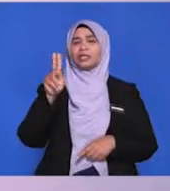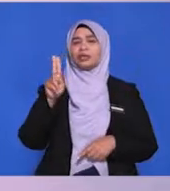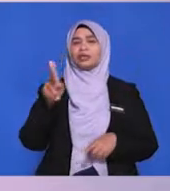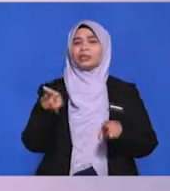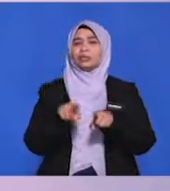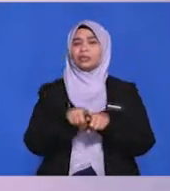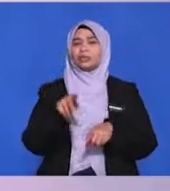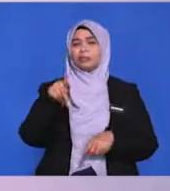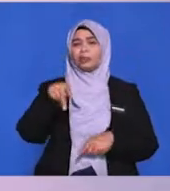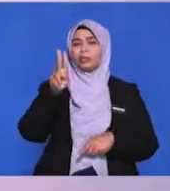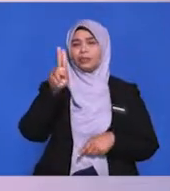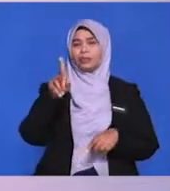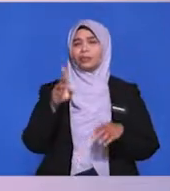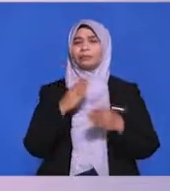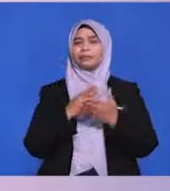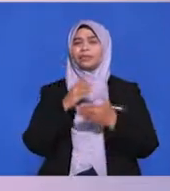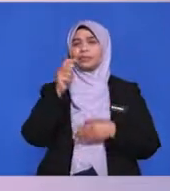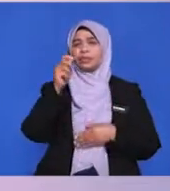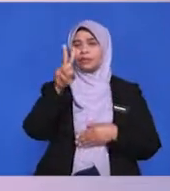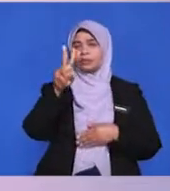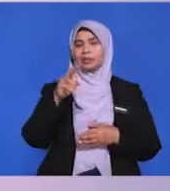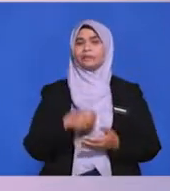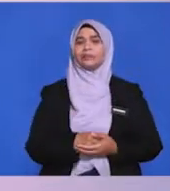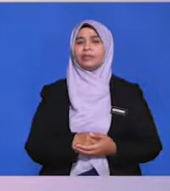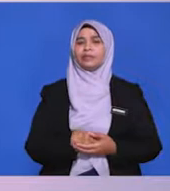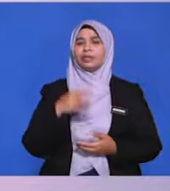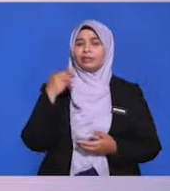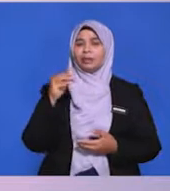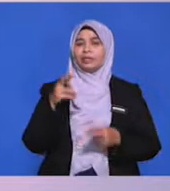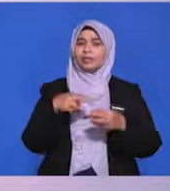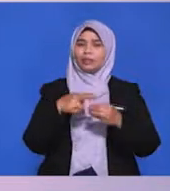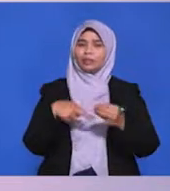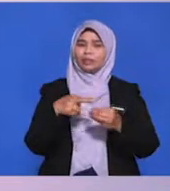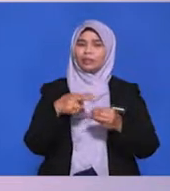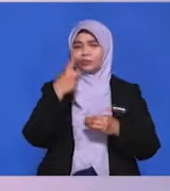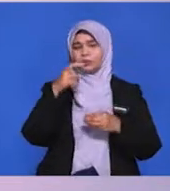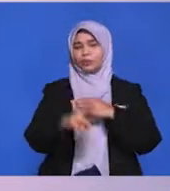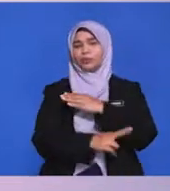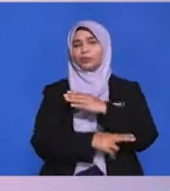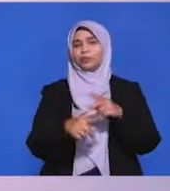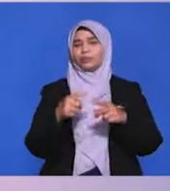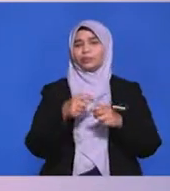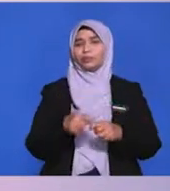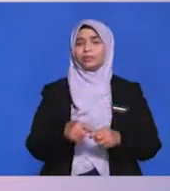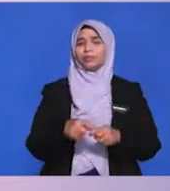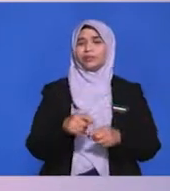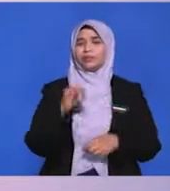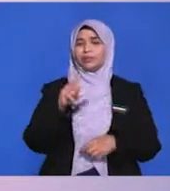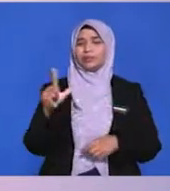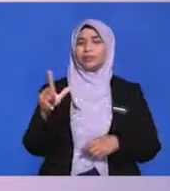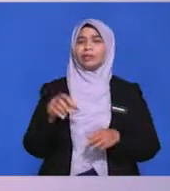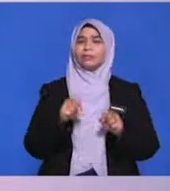qidu aperti dua maka rumus bagi hukum tekanan atau genoese